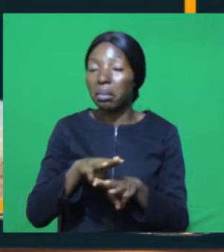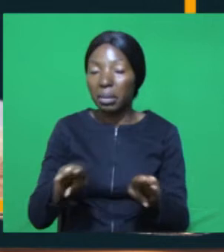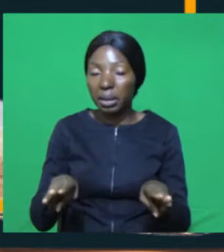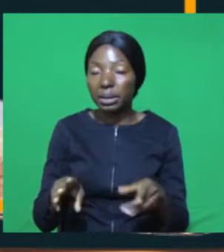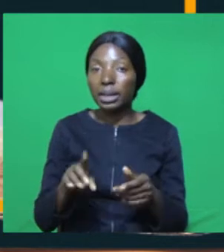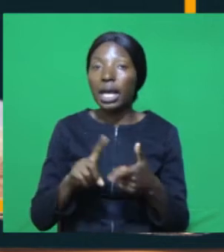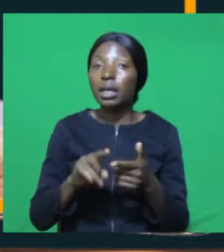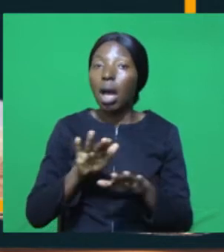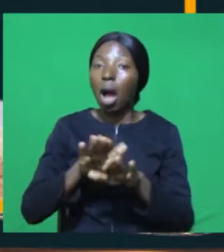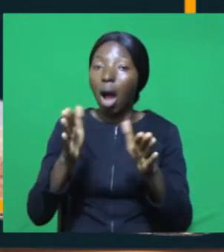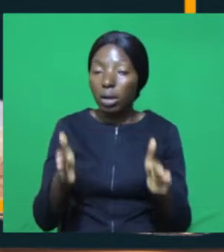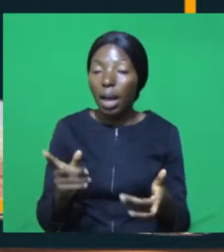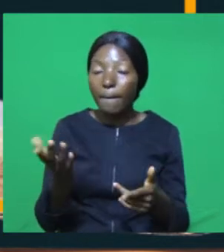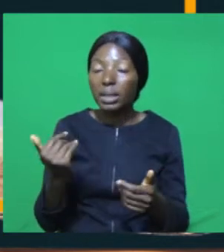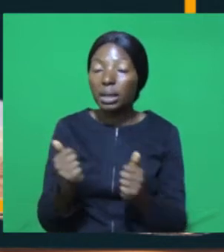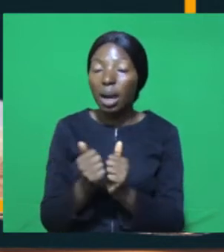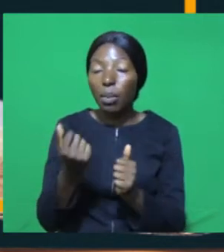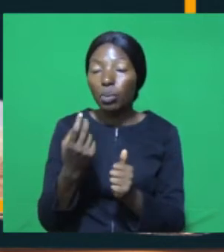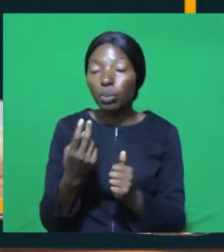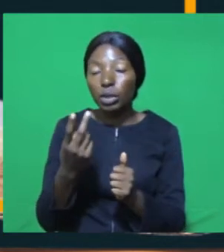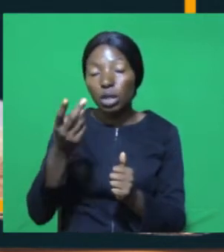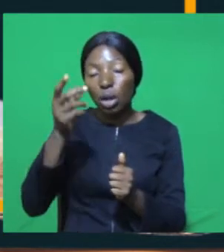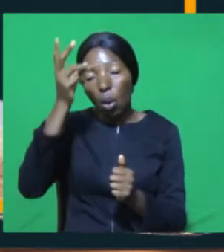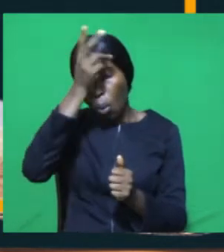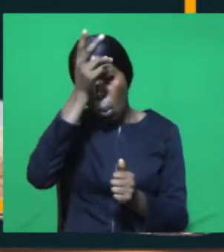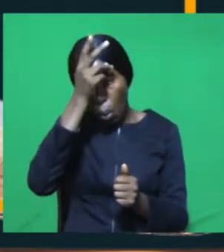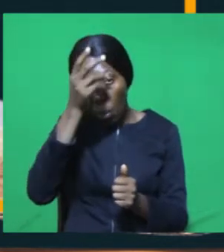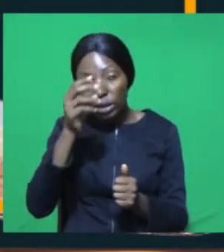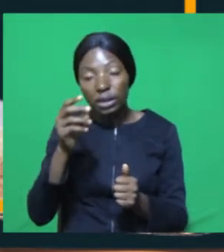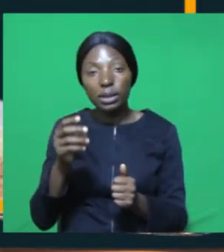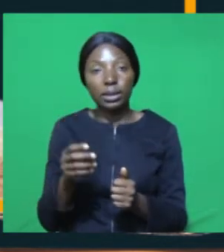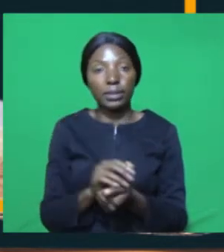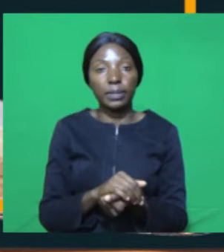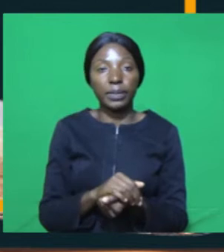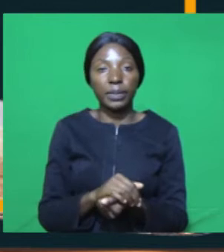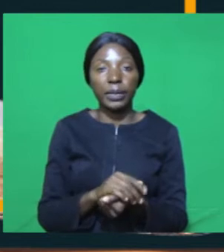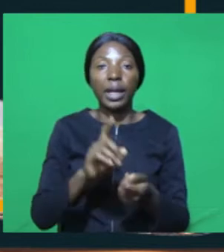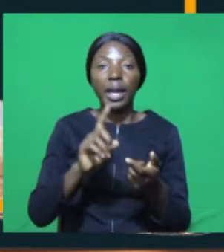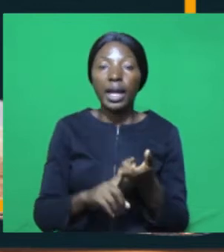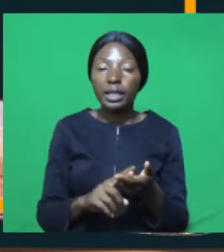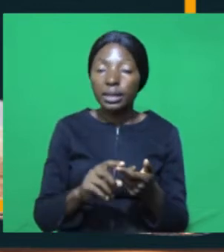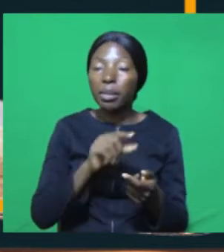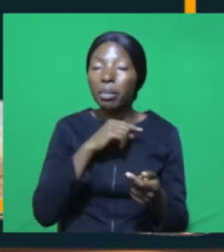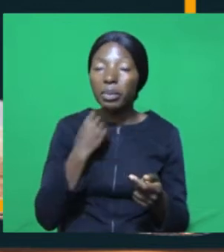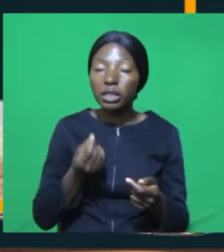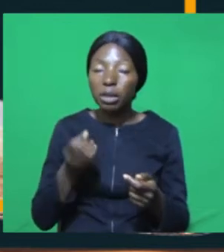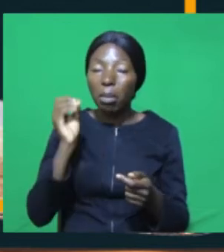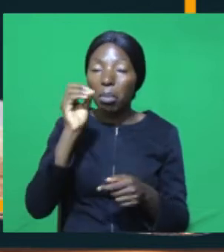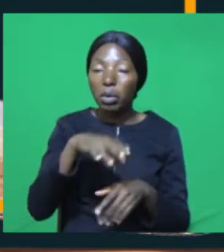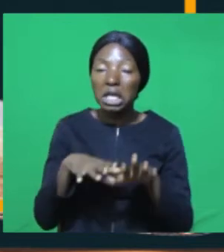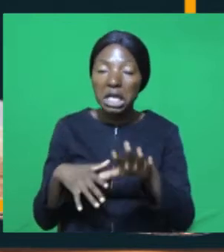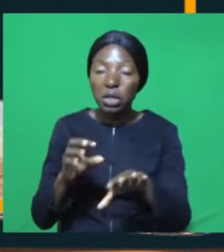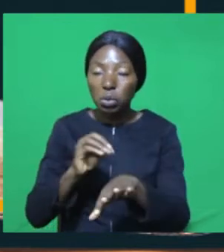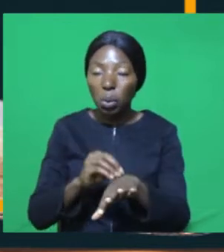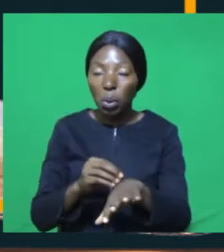atare. Ngao ye ne mbuzi menyu. Aro nagwe isa mawako hake pa msoro we mbuzi menyu. Ndo kure ura pa msoro pae shakaipa